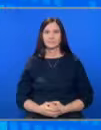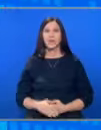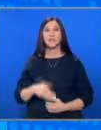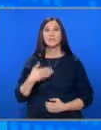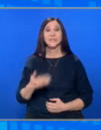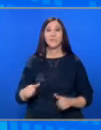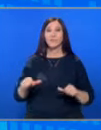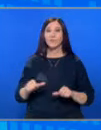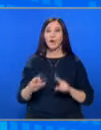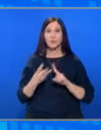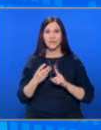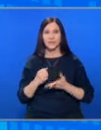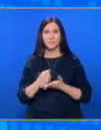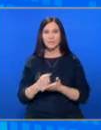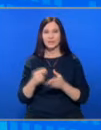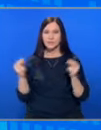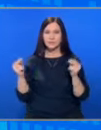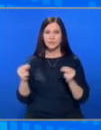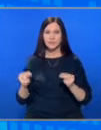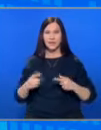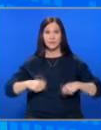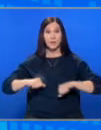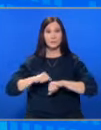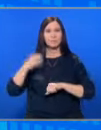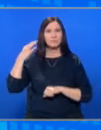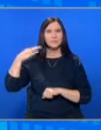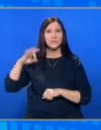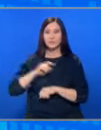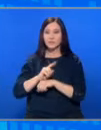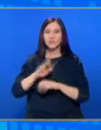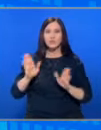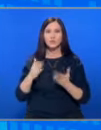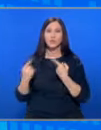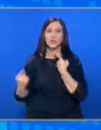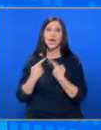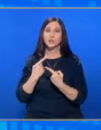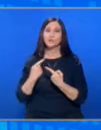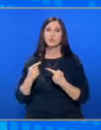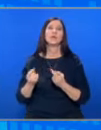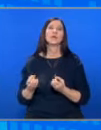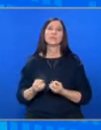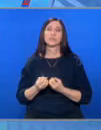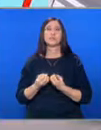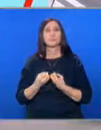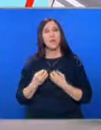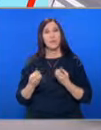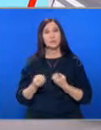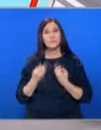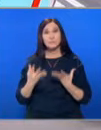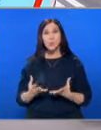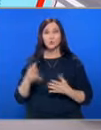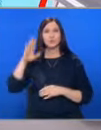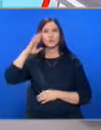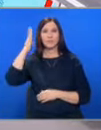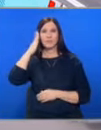След провала и на третия мандат за съставяне на кабинет, президентът веднага започна разговори с потенциални служебни премиери. След първите